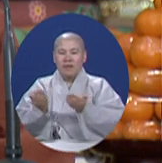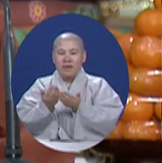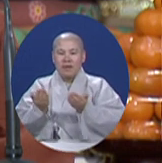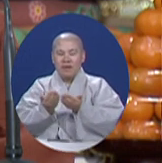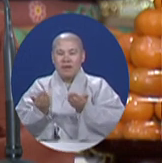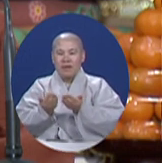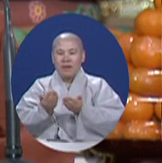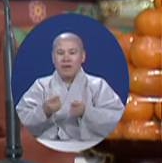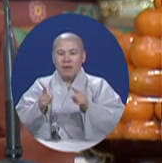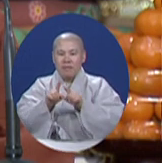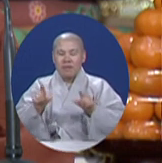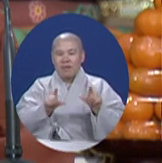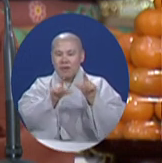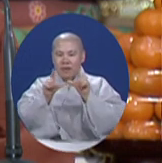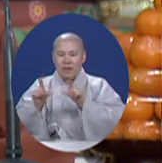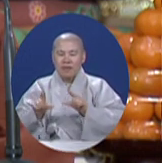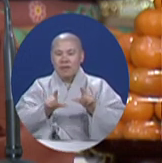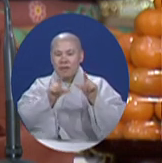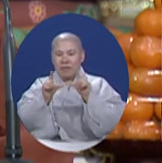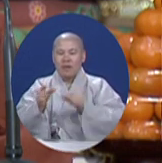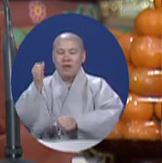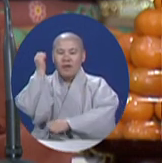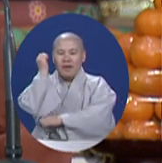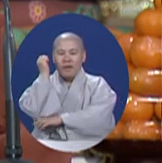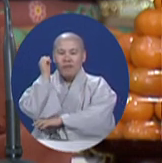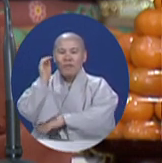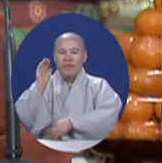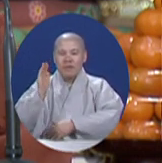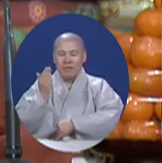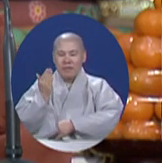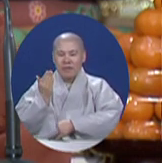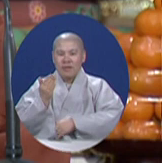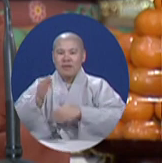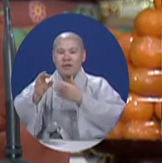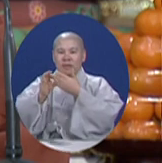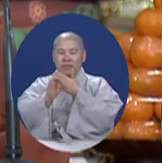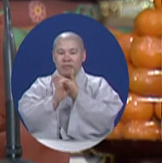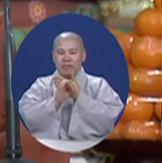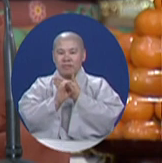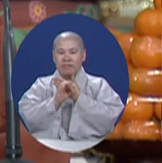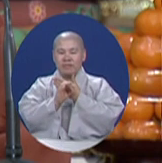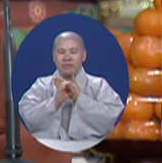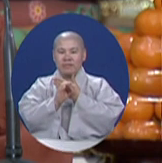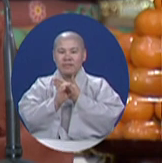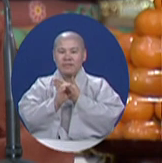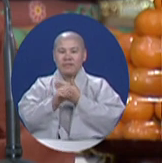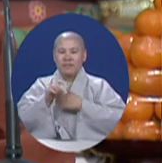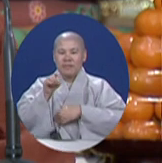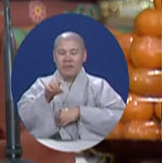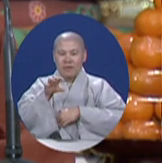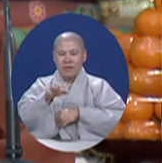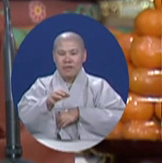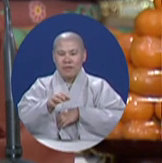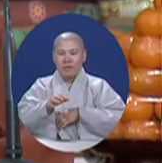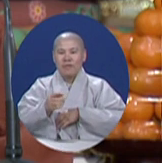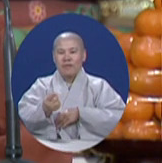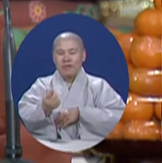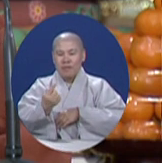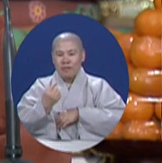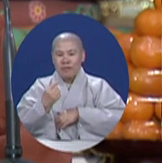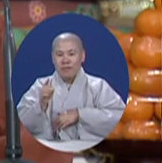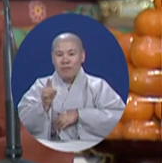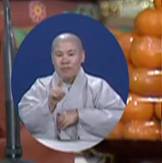아주 기본입니다. 다 그래요. 그러면 거기서 뭐가